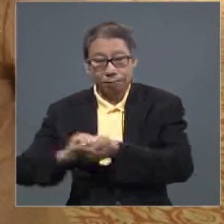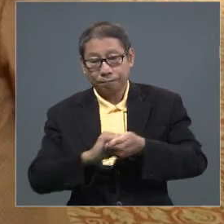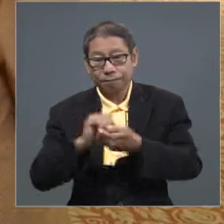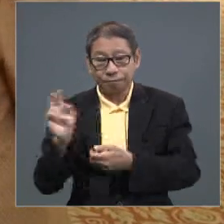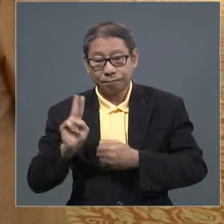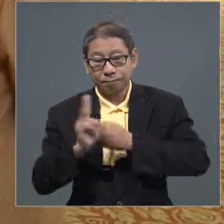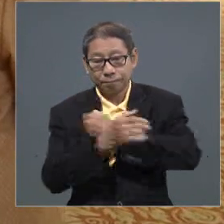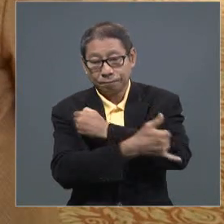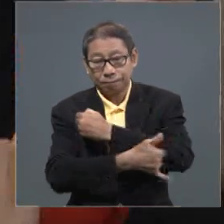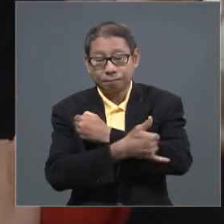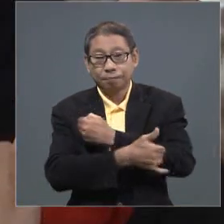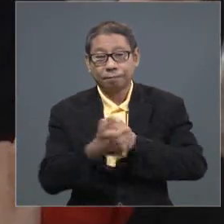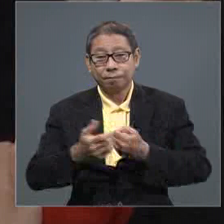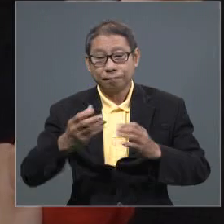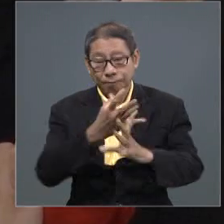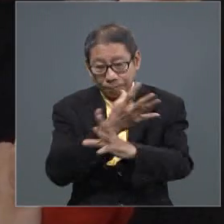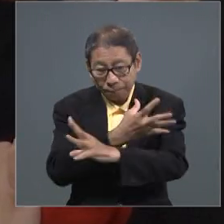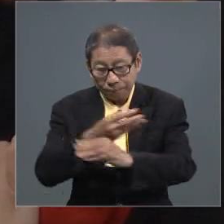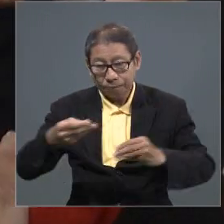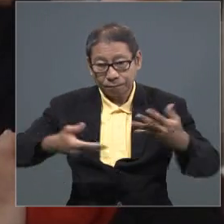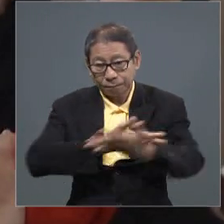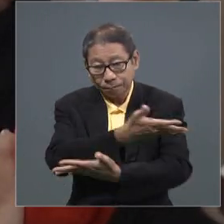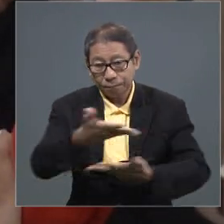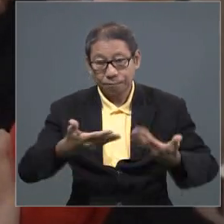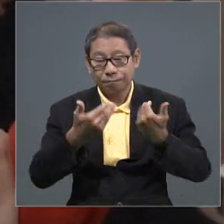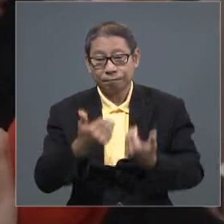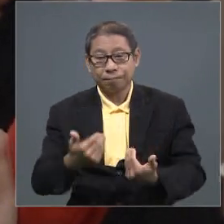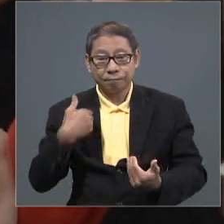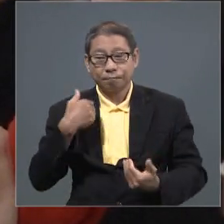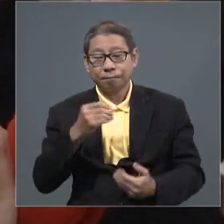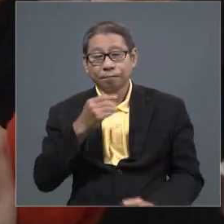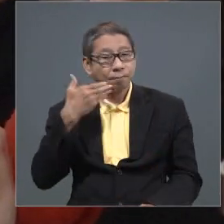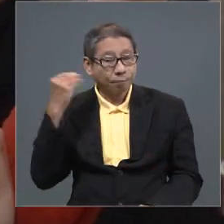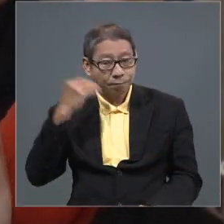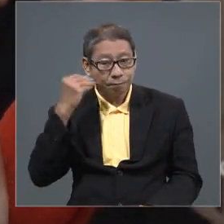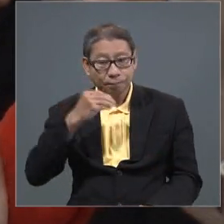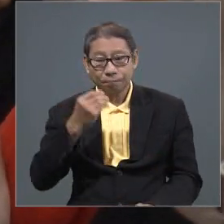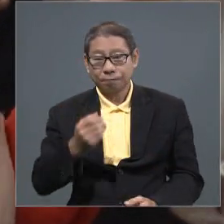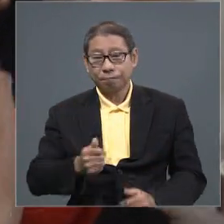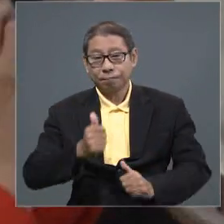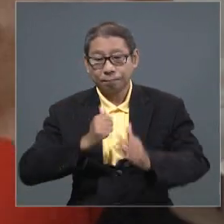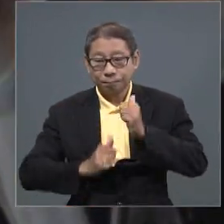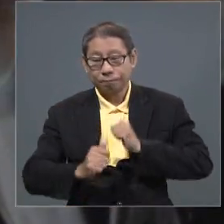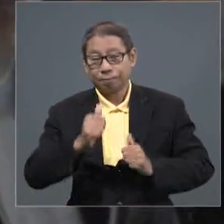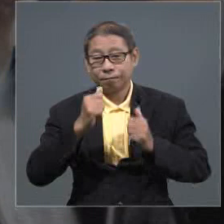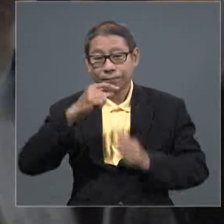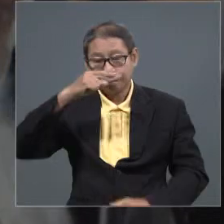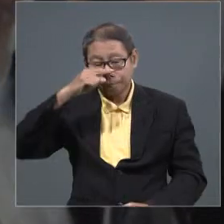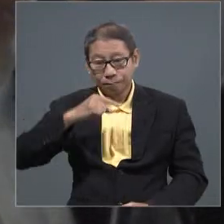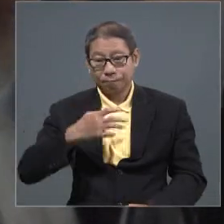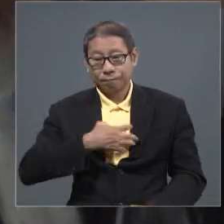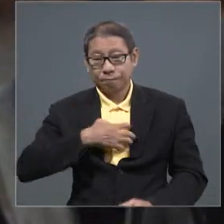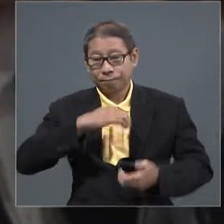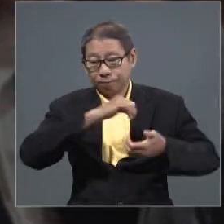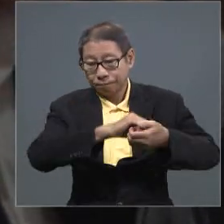โดยตลอดโดยเฉพาะการแลกเปลี่ยนการเยือนระดับสูงอย่างสม่ำเสมอซึ่งแสดงถึงความมุ่งมั่นของฝ่ายไทยที่ต้องการจะกระชับความ